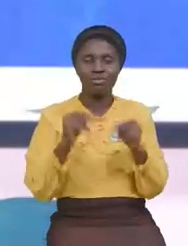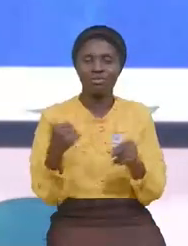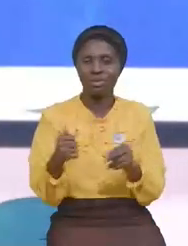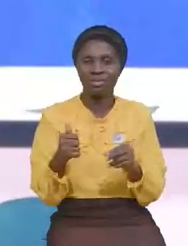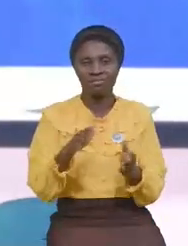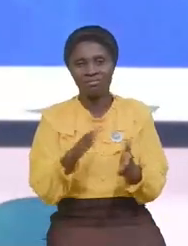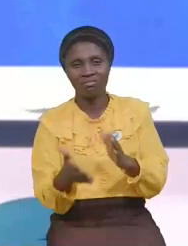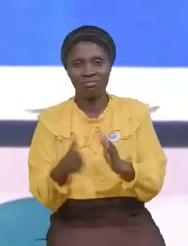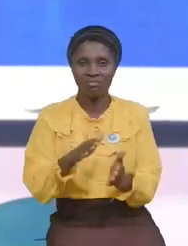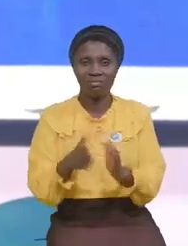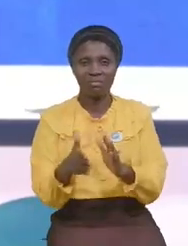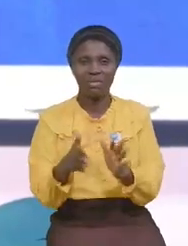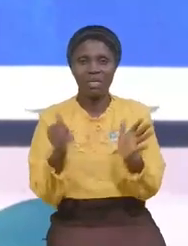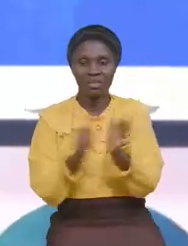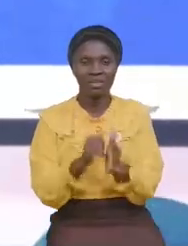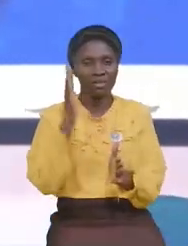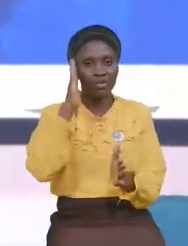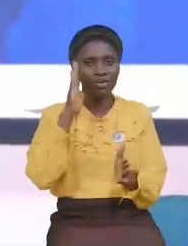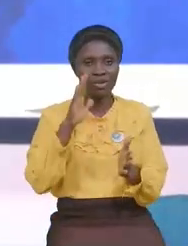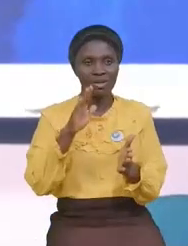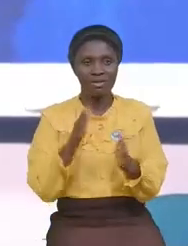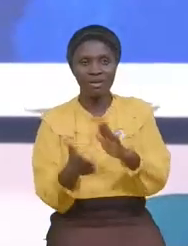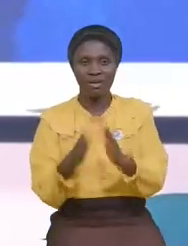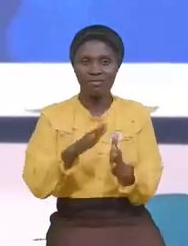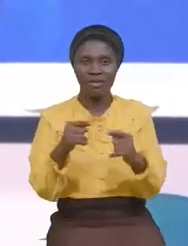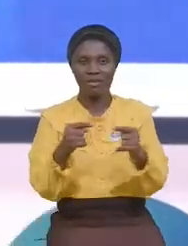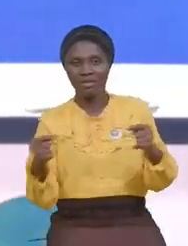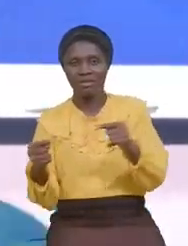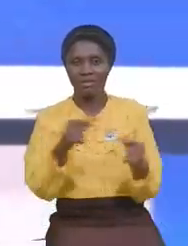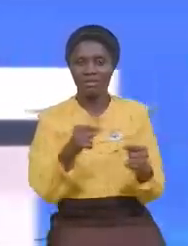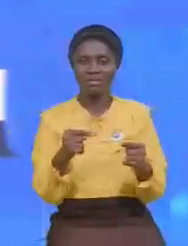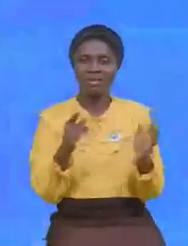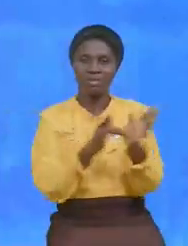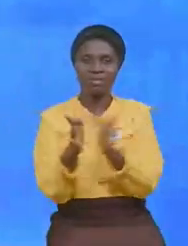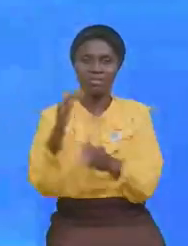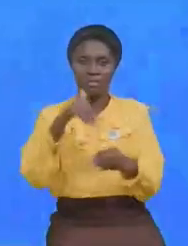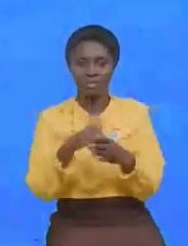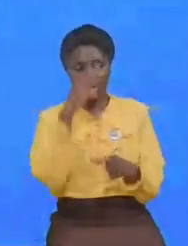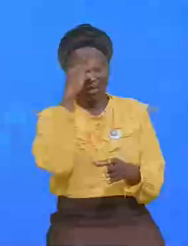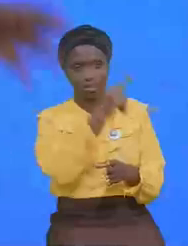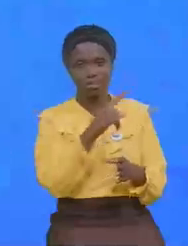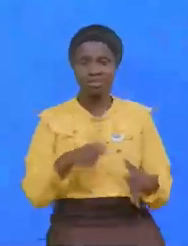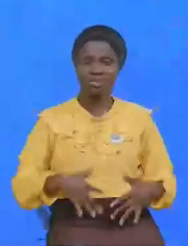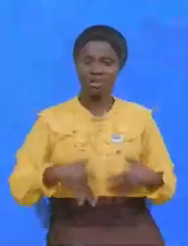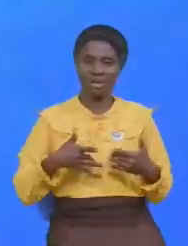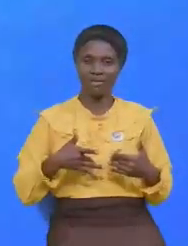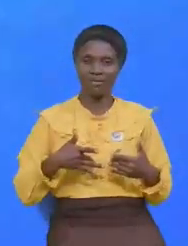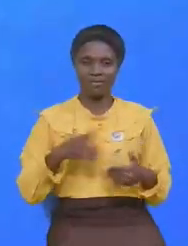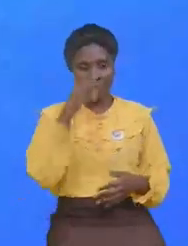Il n'y a pas de rival qui puisse rivaliser Jésus, le Sauveur, dans sa